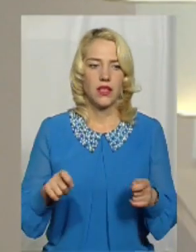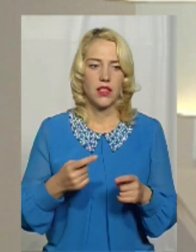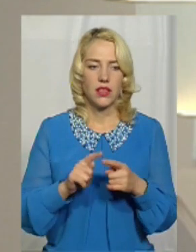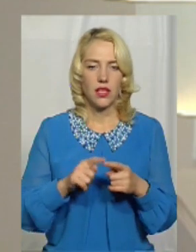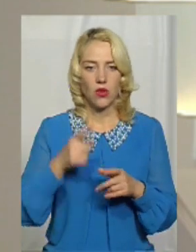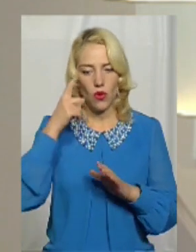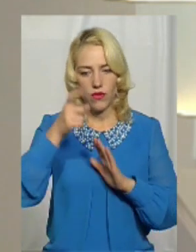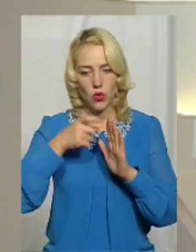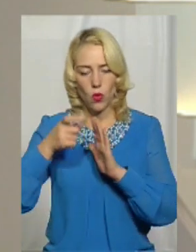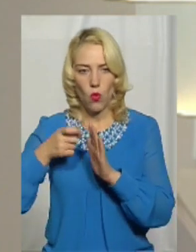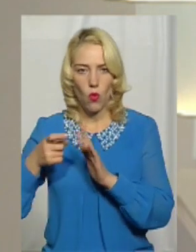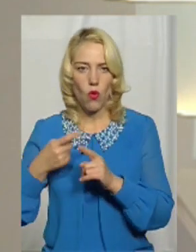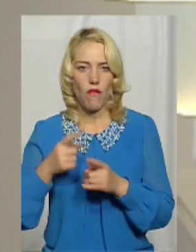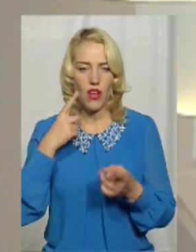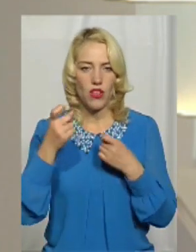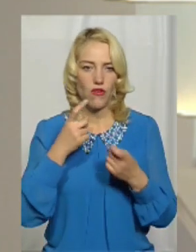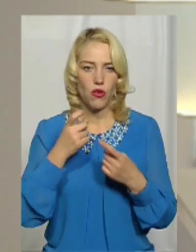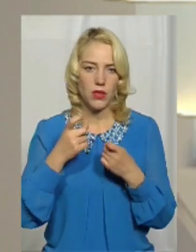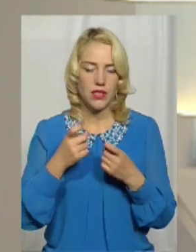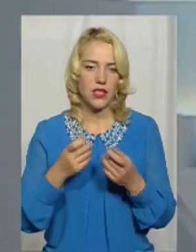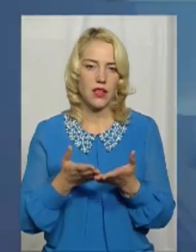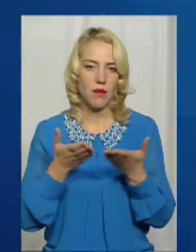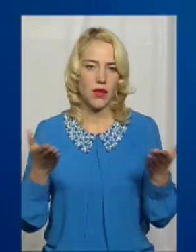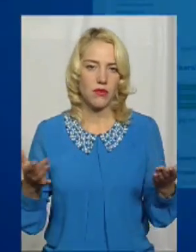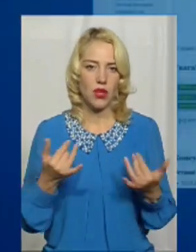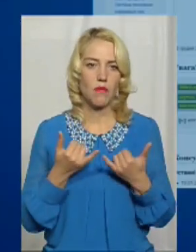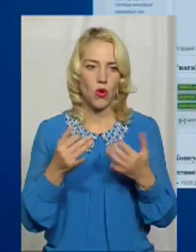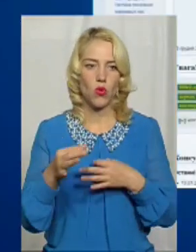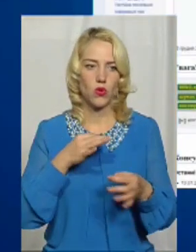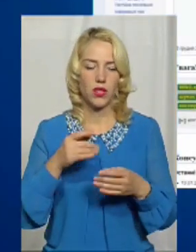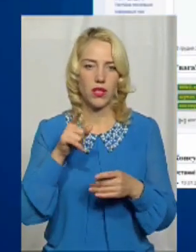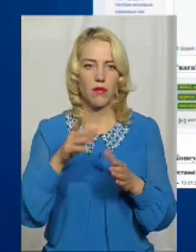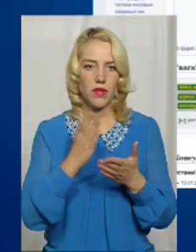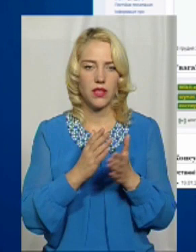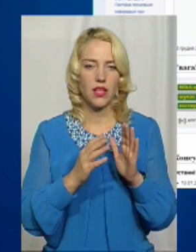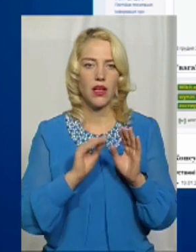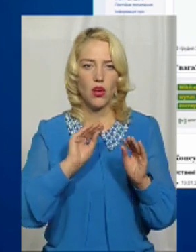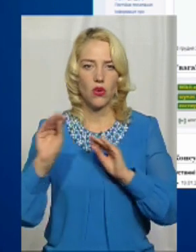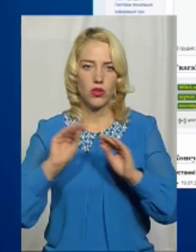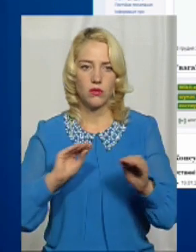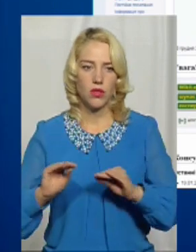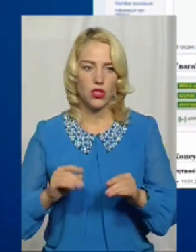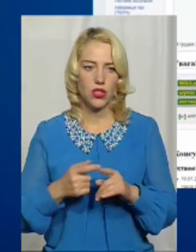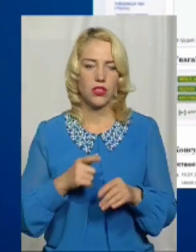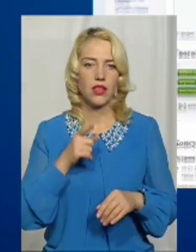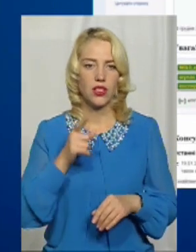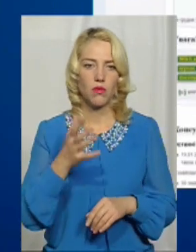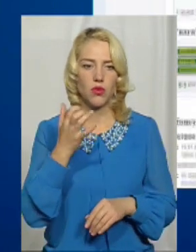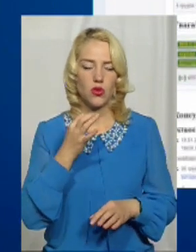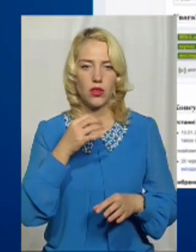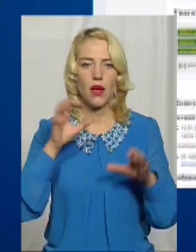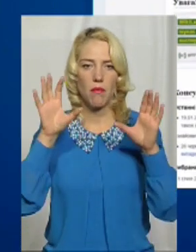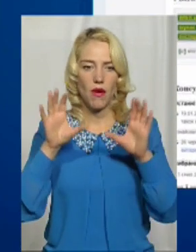інформаційна платформа правових консультацій WikiLegalAid. Наразі розміщено там понад 1500 правових консультацій. От